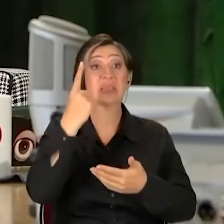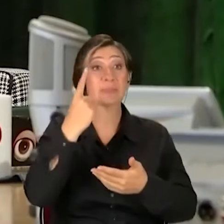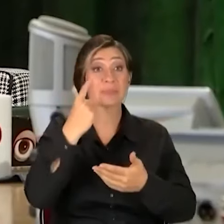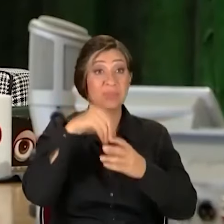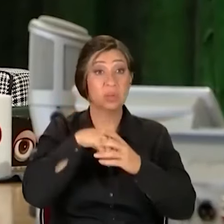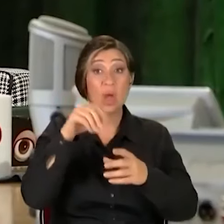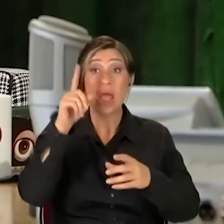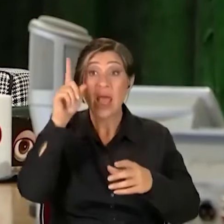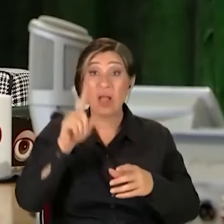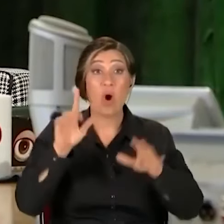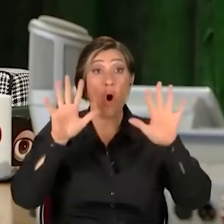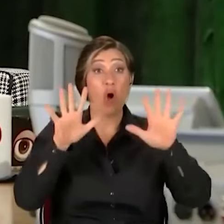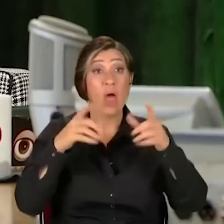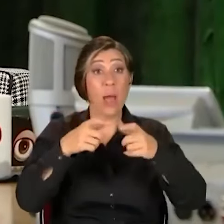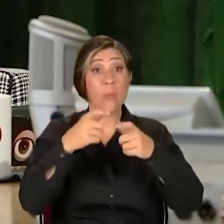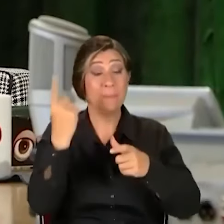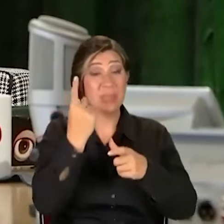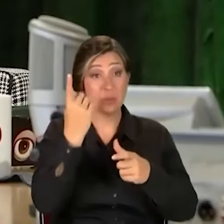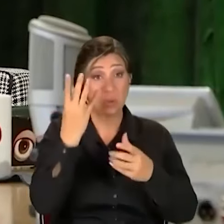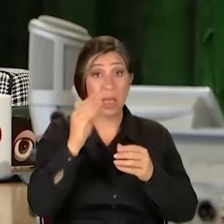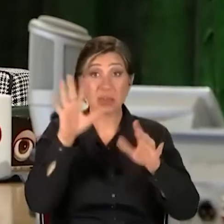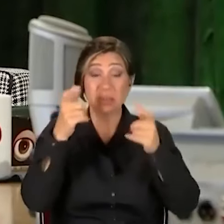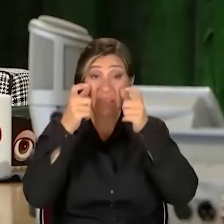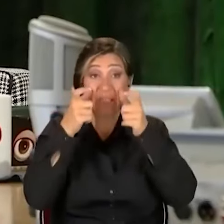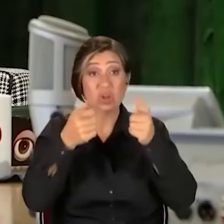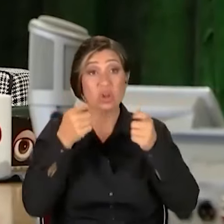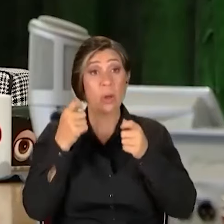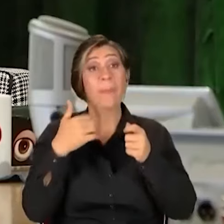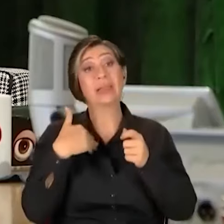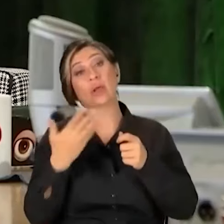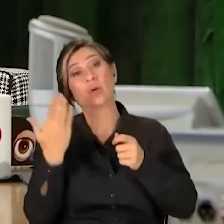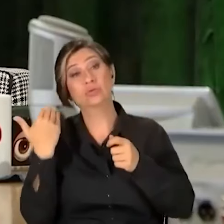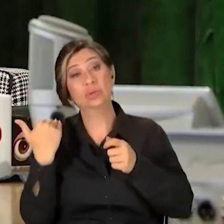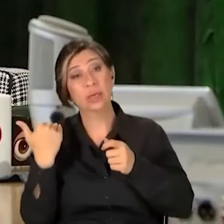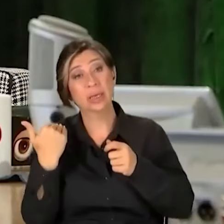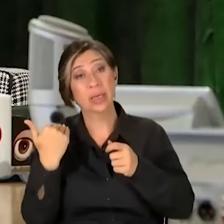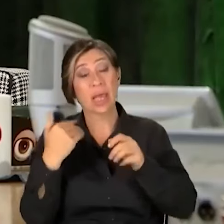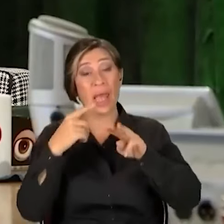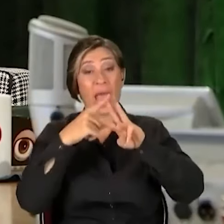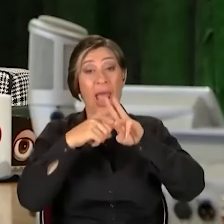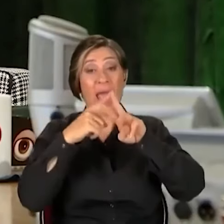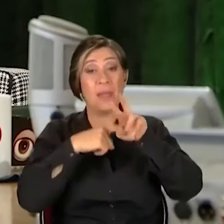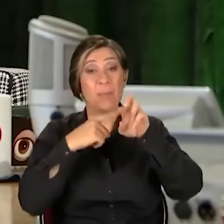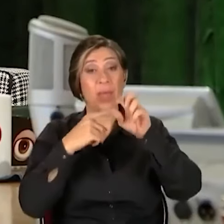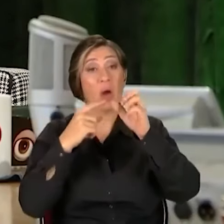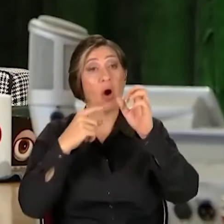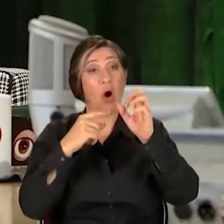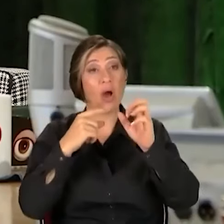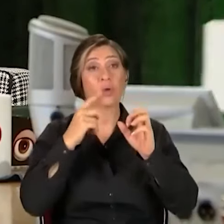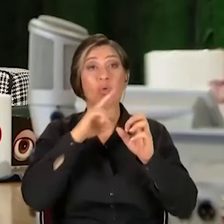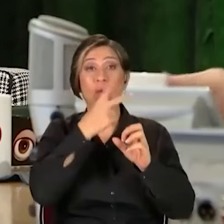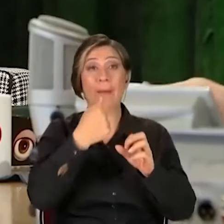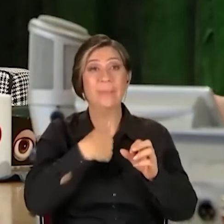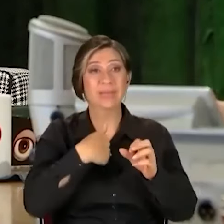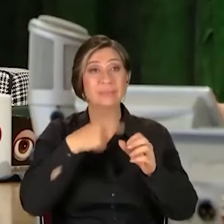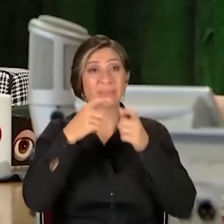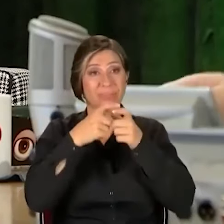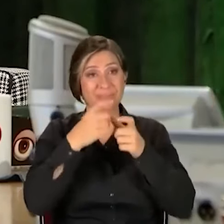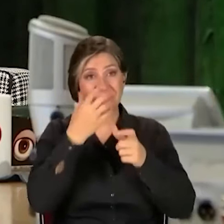10 albümünden bir tanesi oldu. İnsanların ilgisini çekiyor. Benden önce işte APO'ların Günah Benim diye bir single'ı